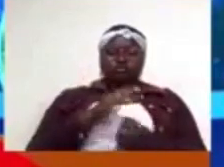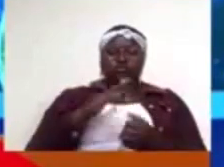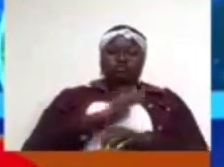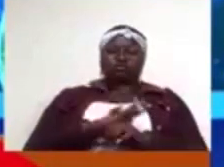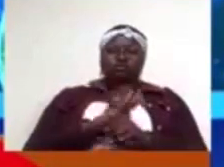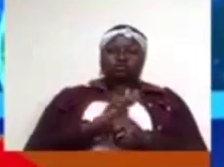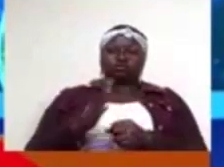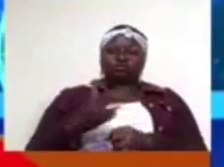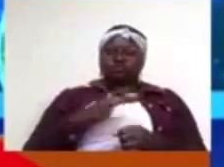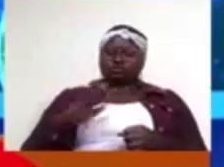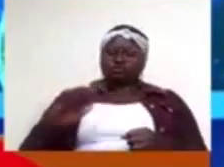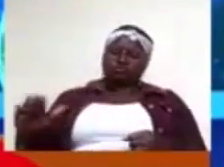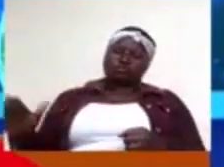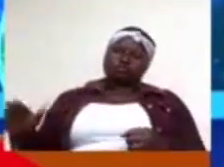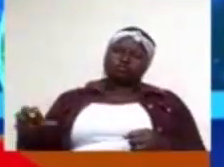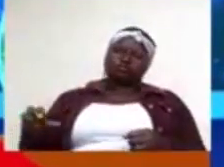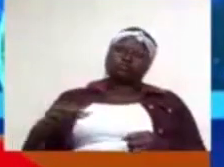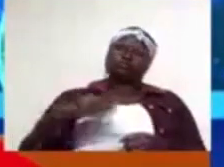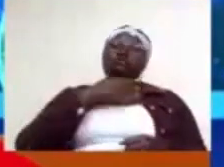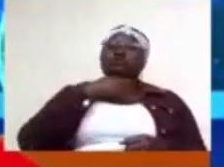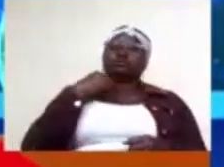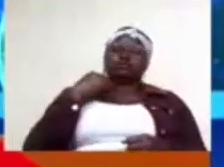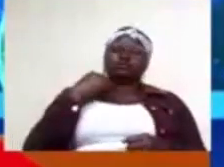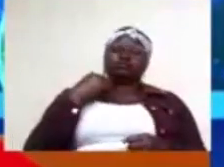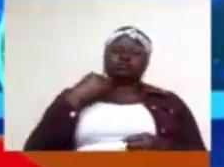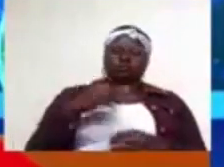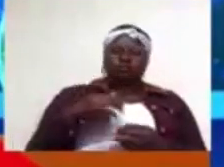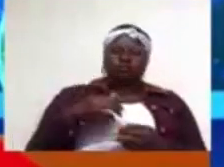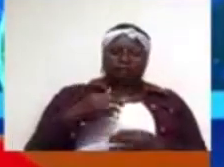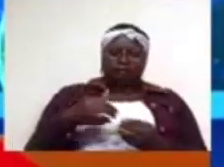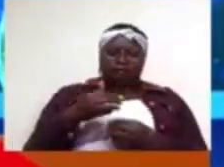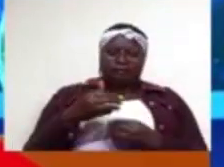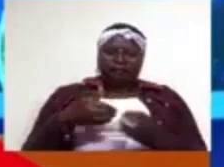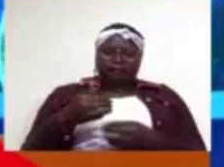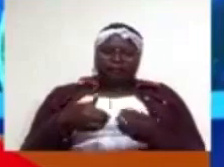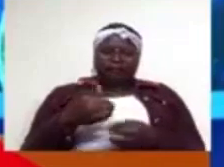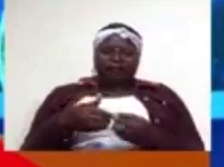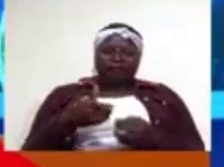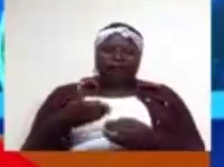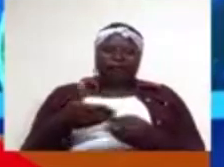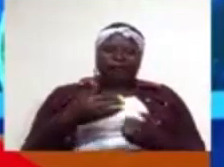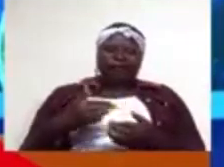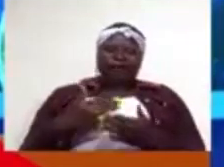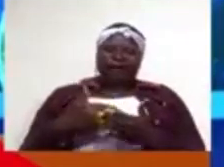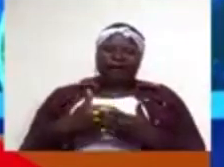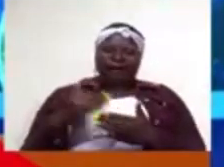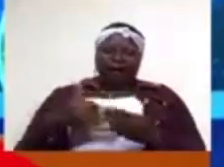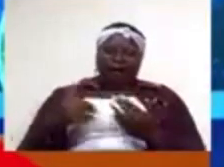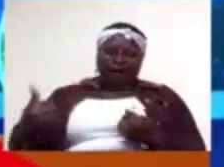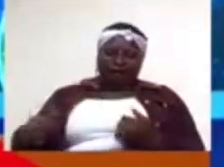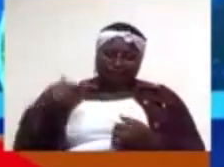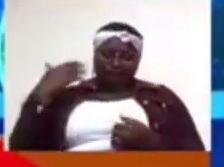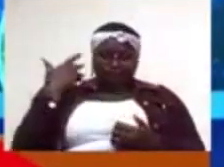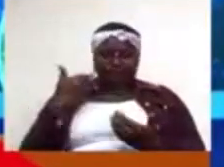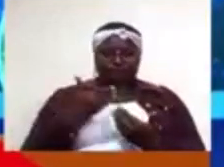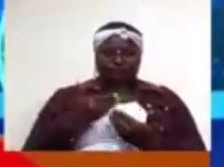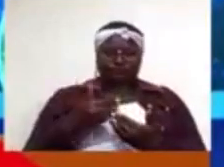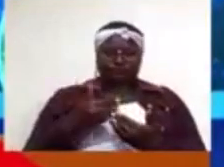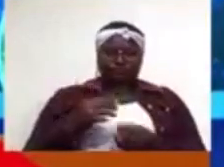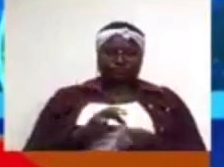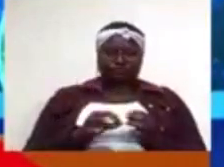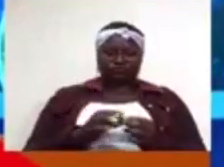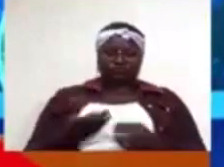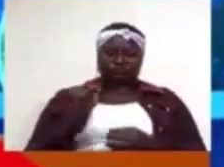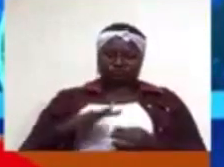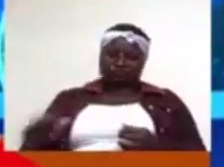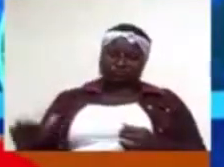muno cia ciana ukorwo cikiruta muoyo na watu irio kona mwana uyu ni munini niki kingikorwo kiragia